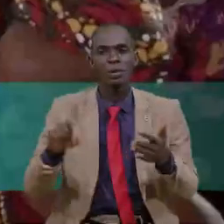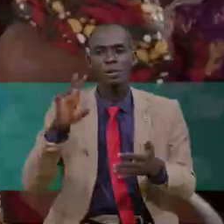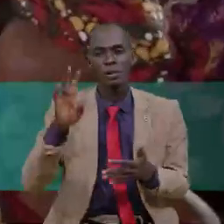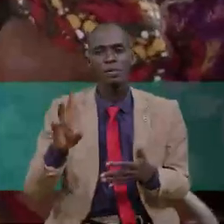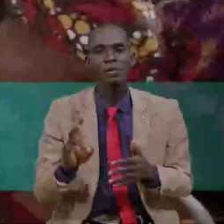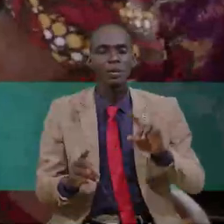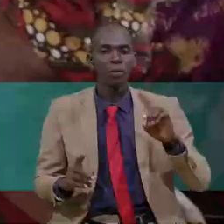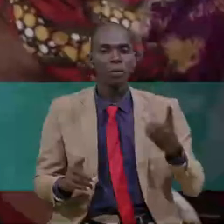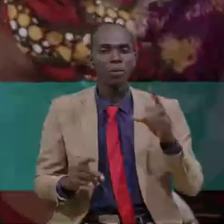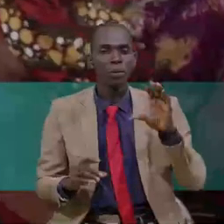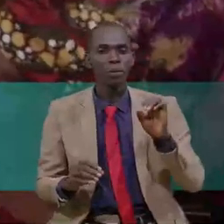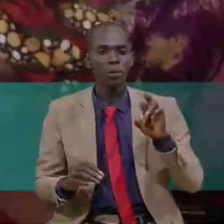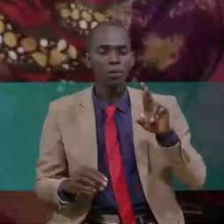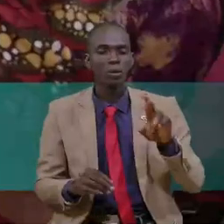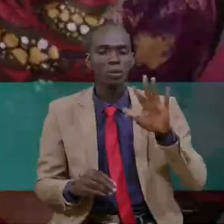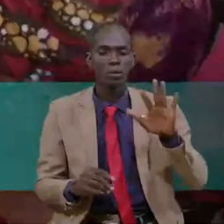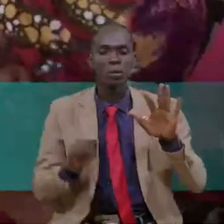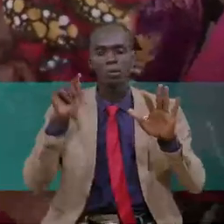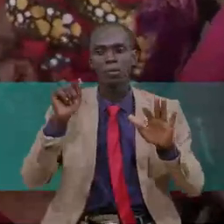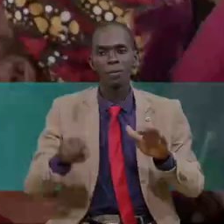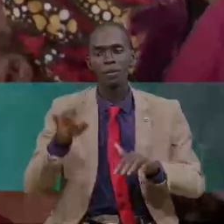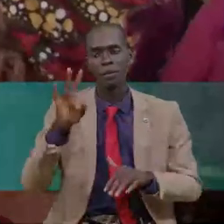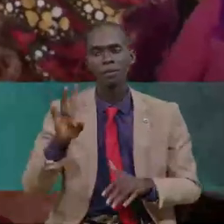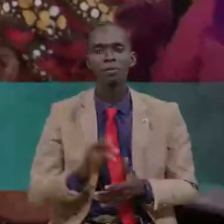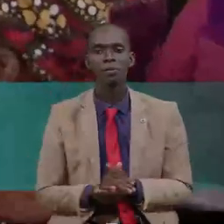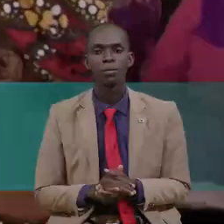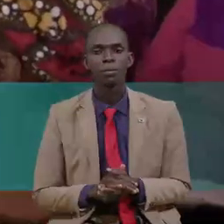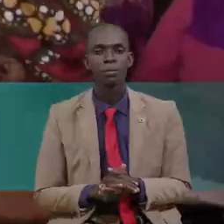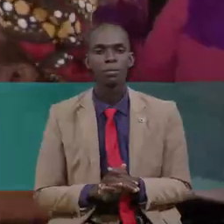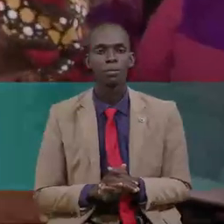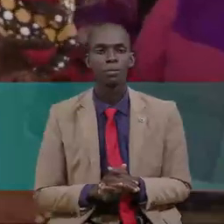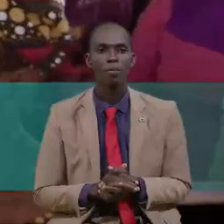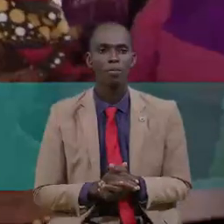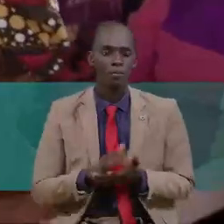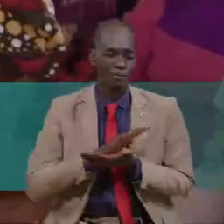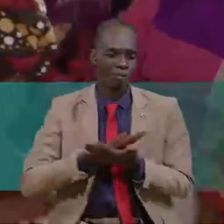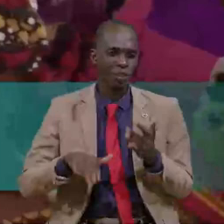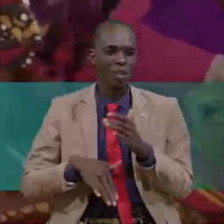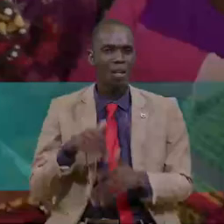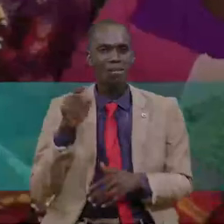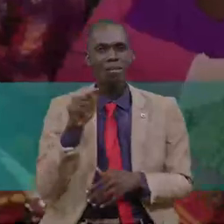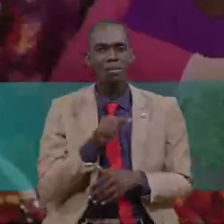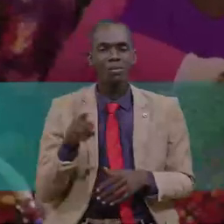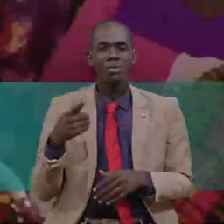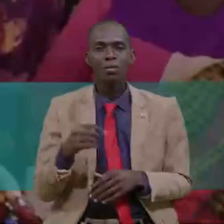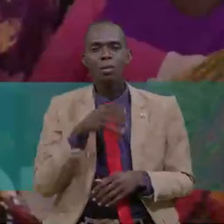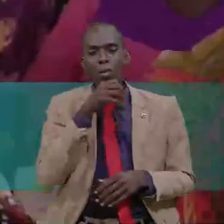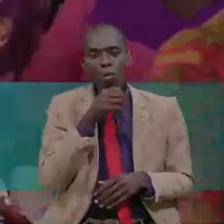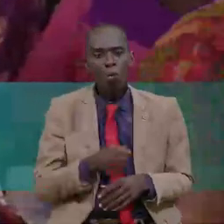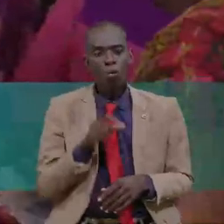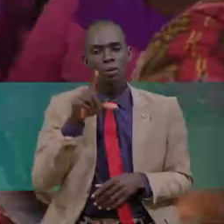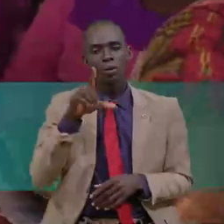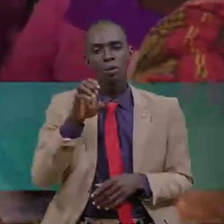verset 7. En 1 Corinthiens chapitre 5, verset 7. faites disparaître le vieux